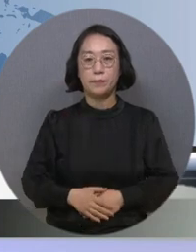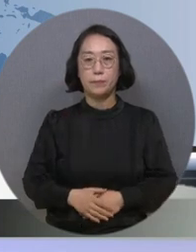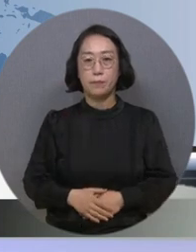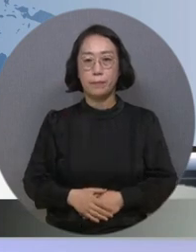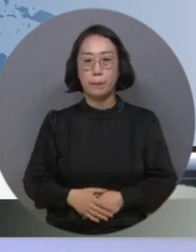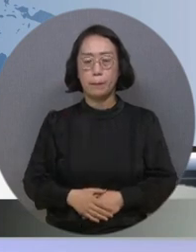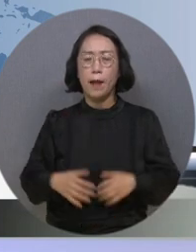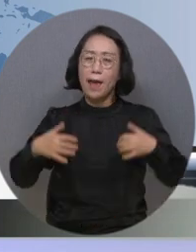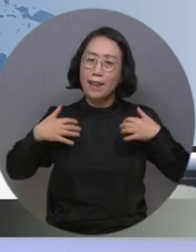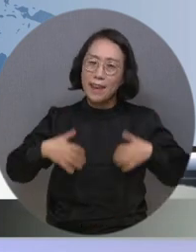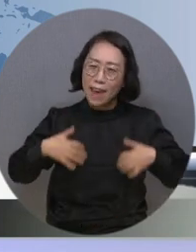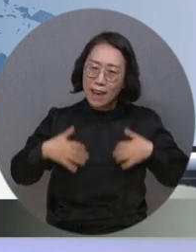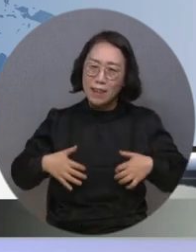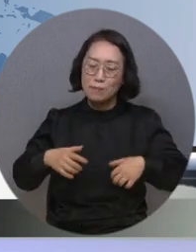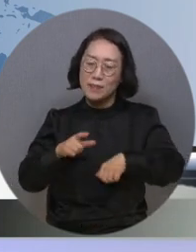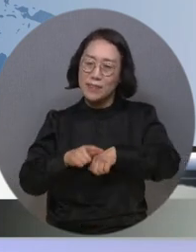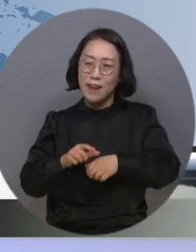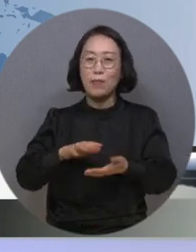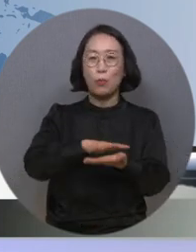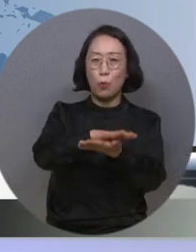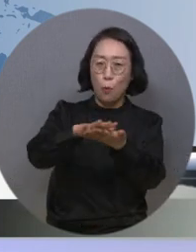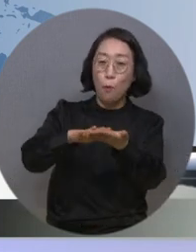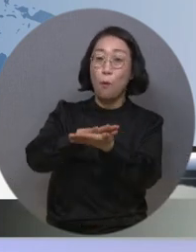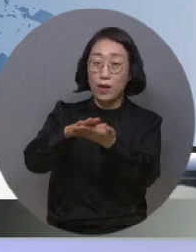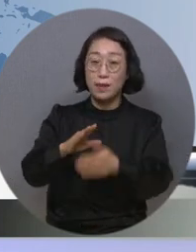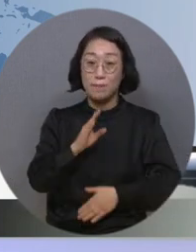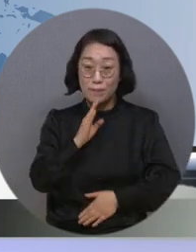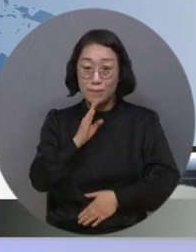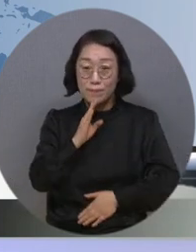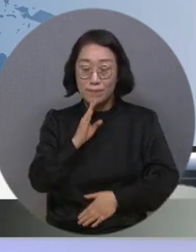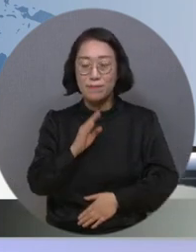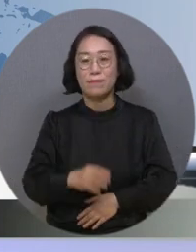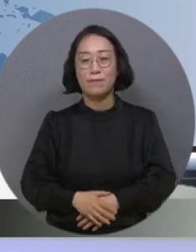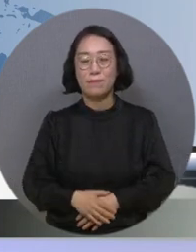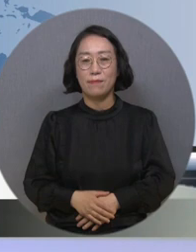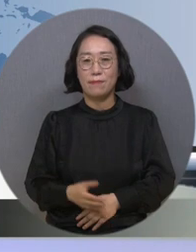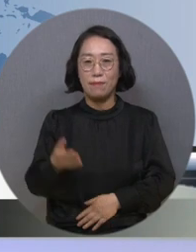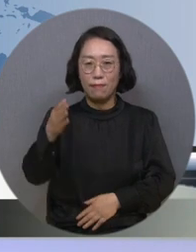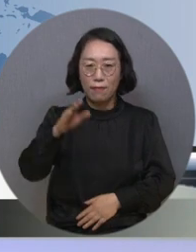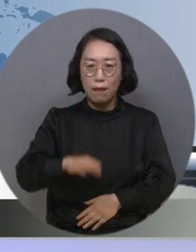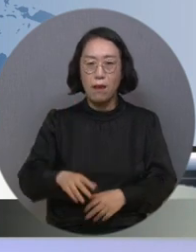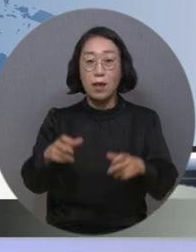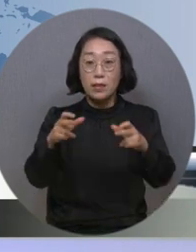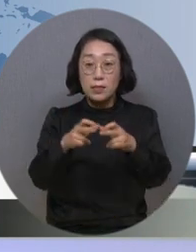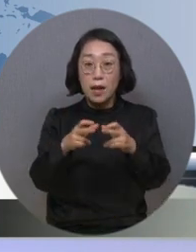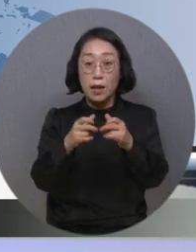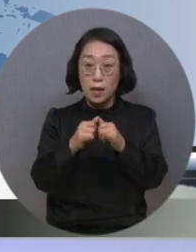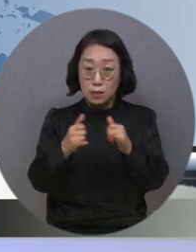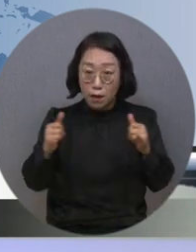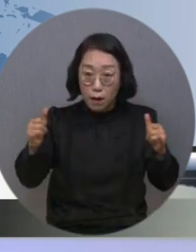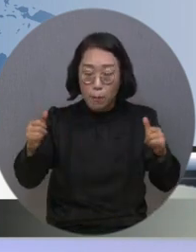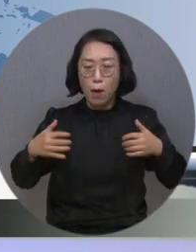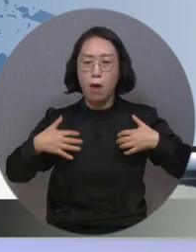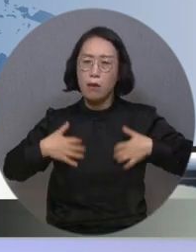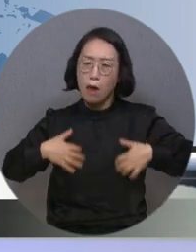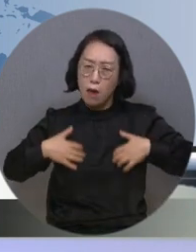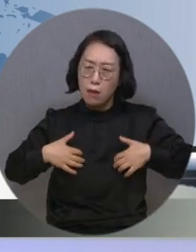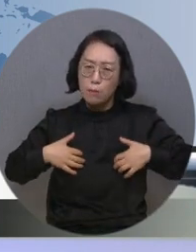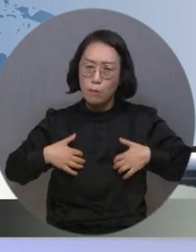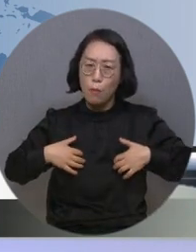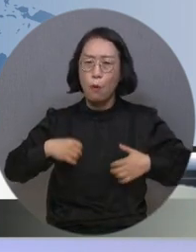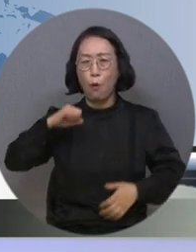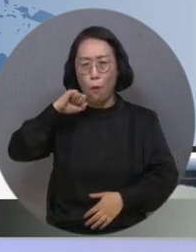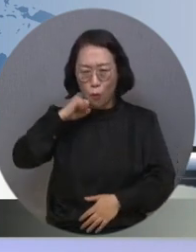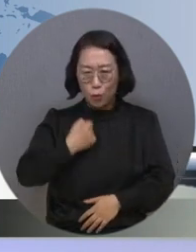게임은 여가 시간을 즐겁게 보내는 활동 중 하나가 아닐까 싶은데요 장애에 따라 개임을 하는데 어려움이